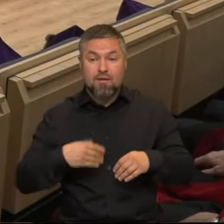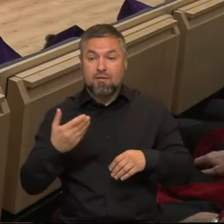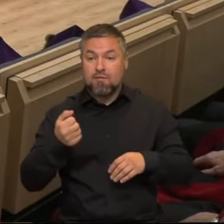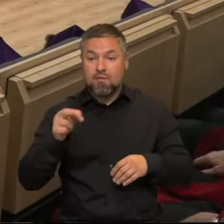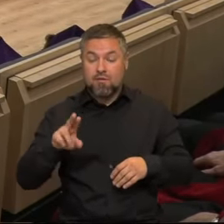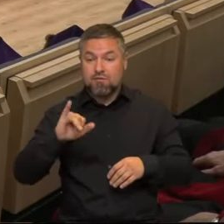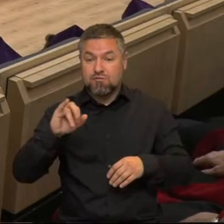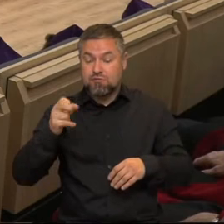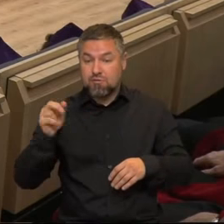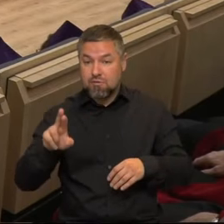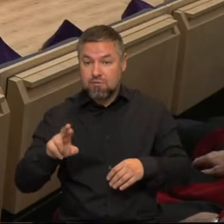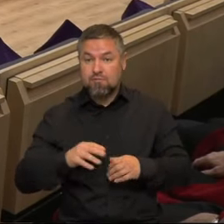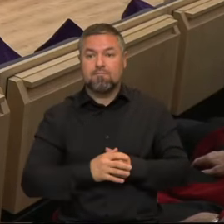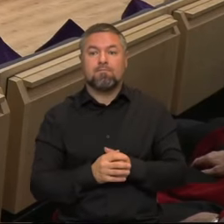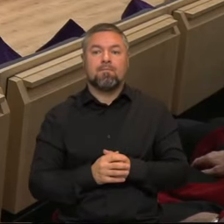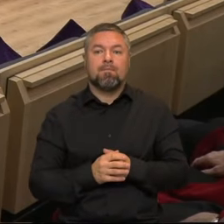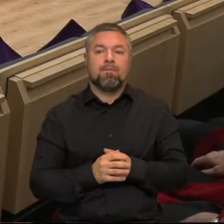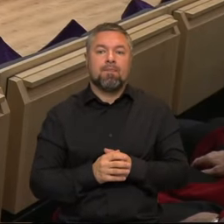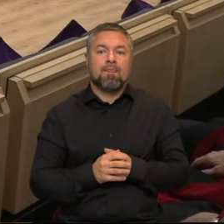magister inżynier